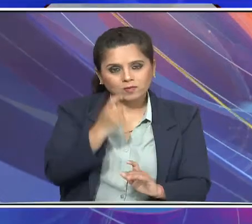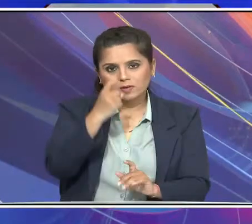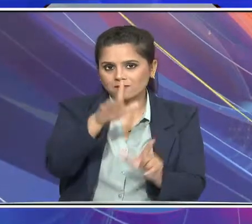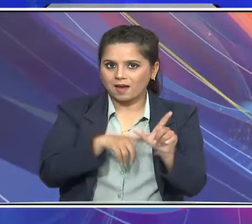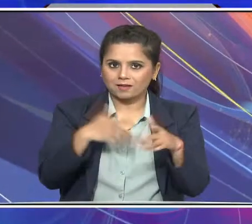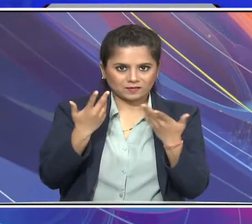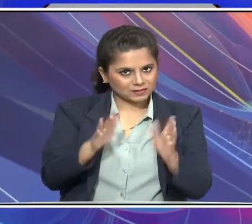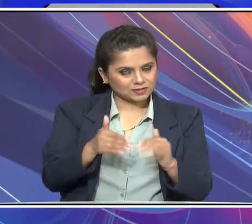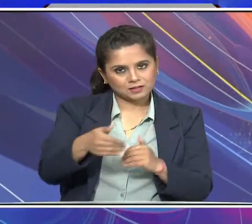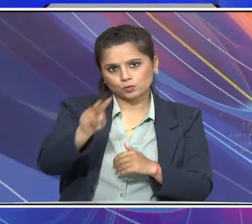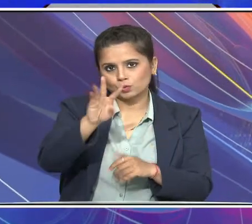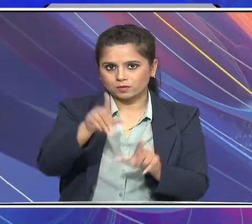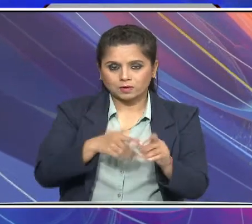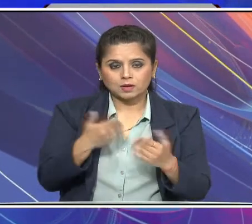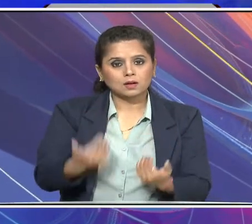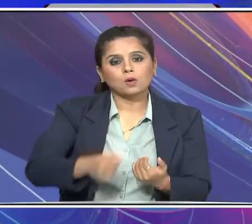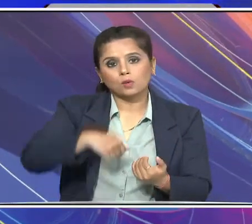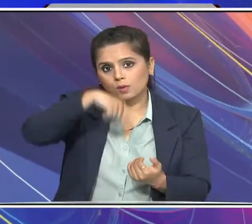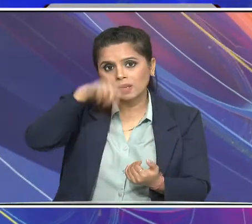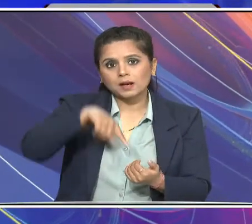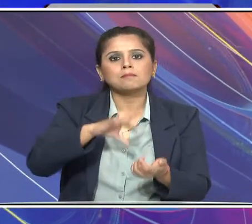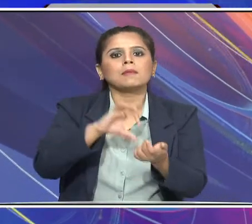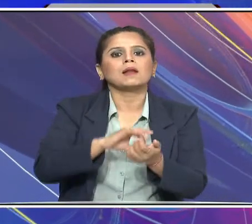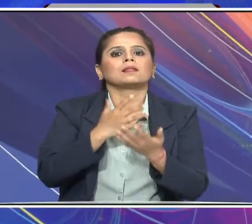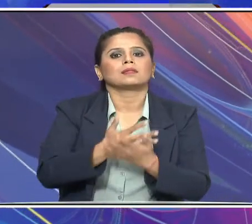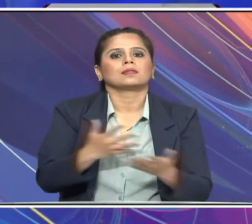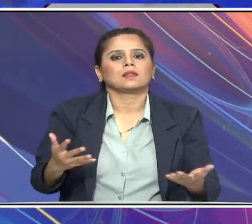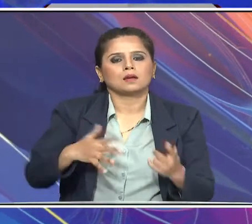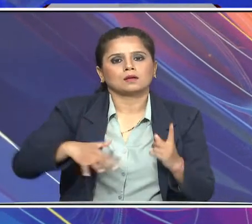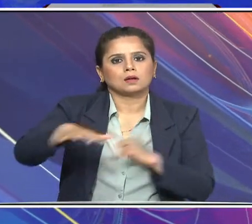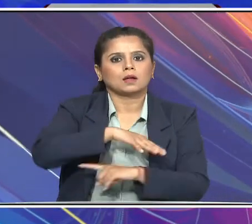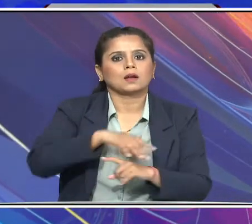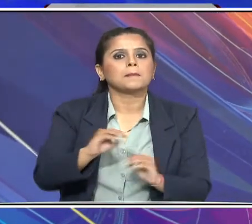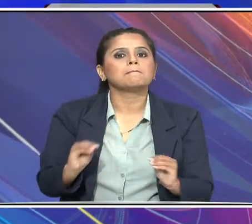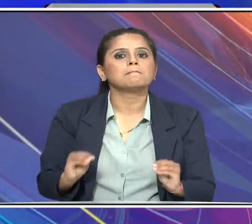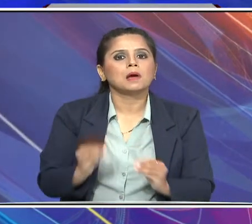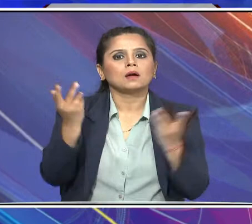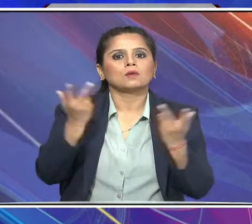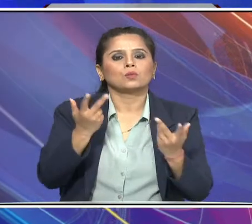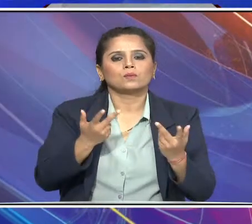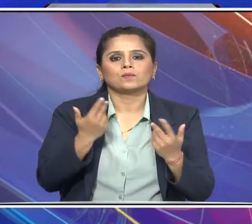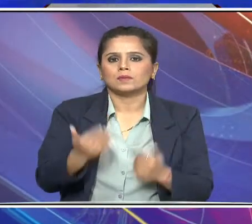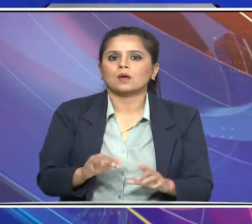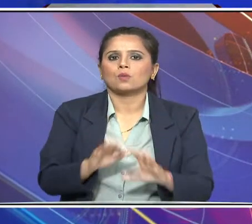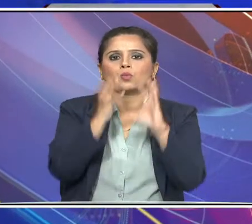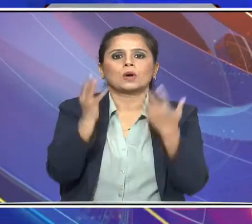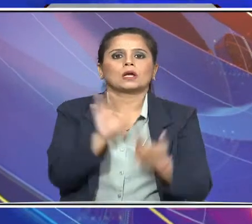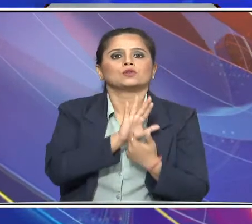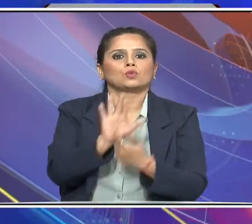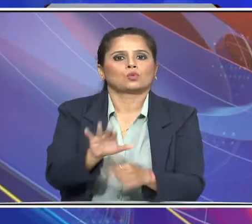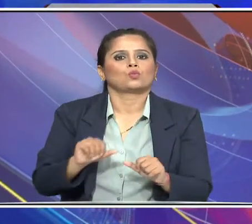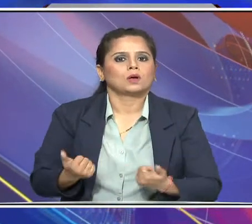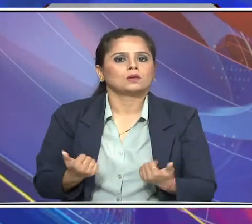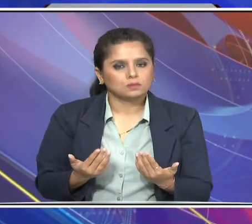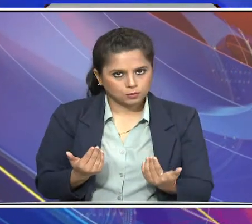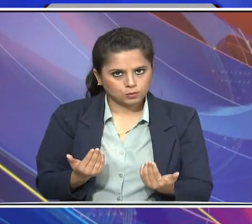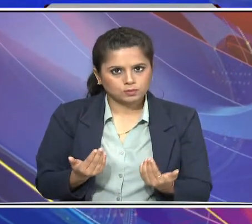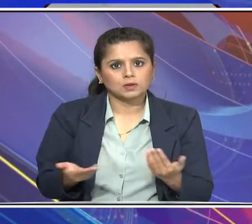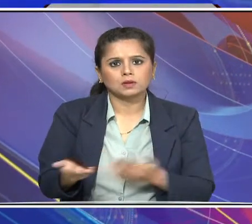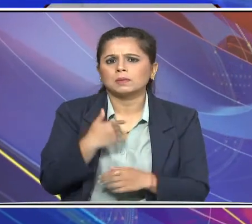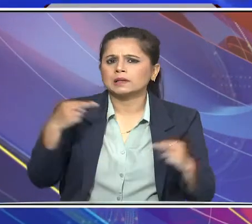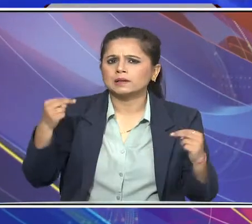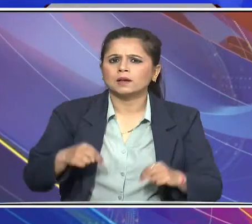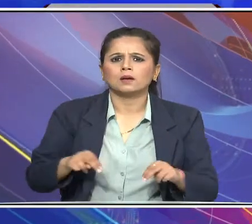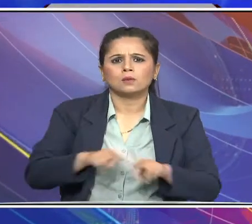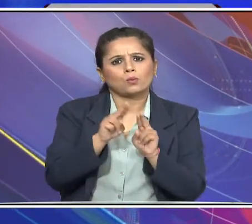देश को मेडिकल डिवाइस सेक्टर में प्रमुख रूप में दुनिया में स्थापित कर पाएंगे हमारी रिटायरमेंट